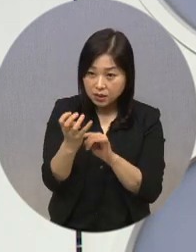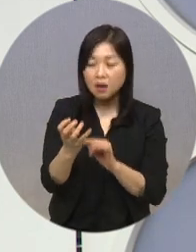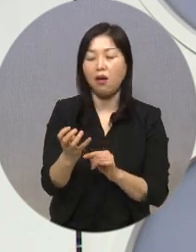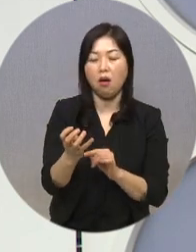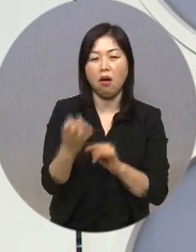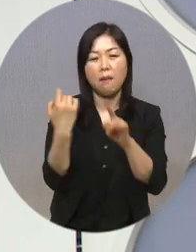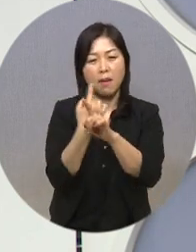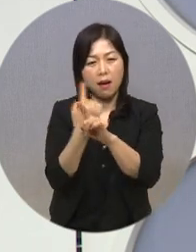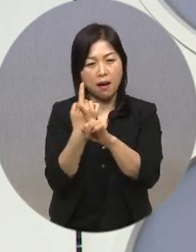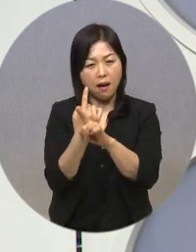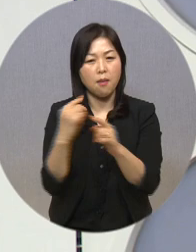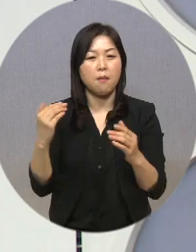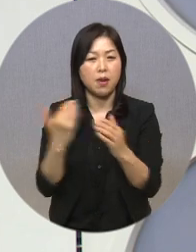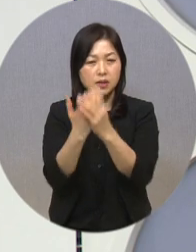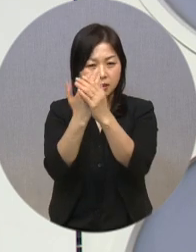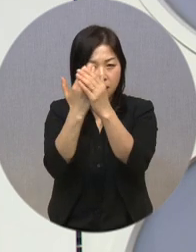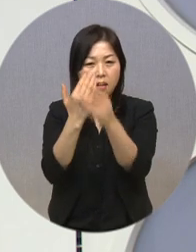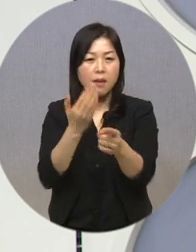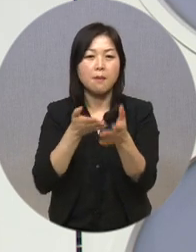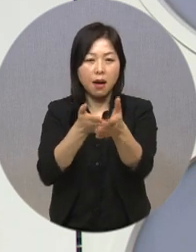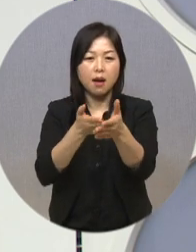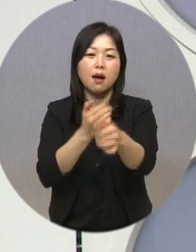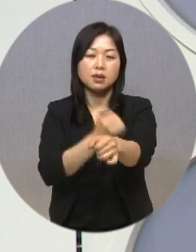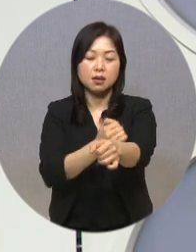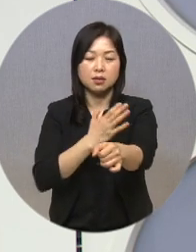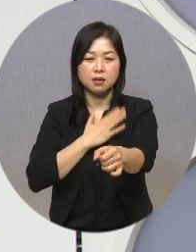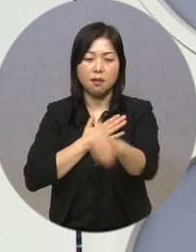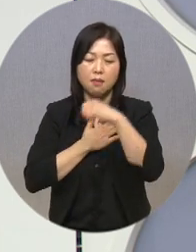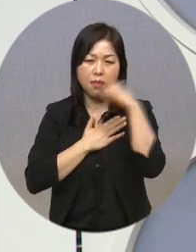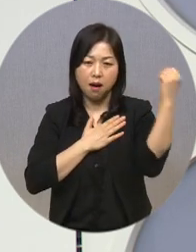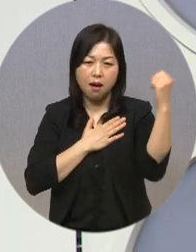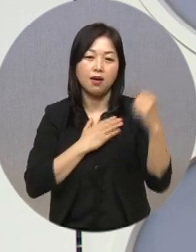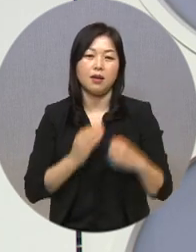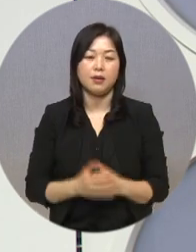얘기했단 말이야. 아 이게 그냥 아 그냥 압도적으로 당선됐어요. 그래서